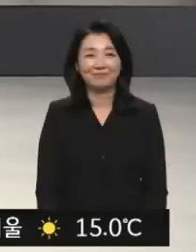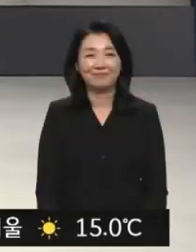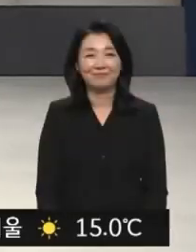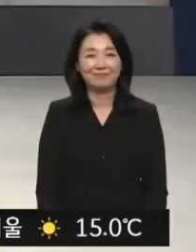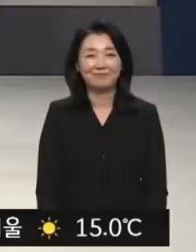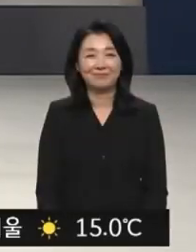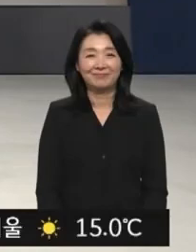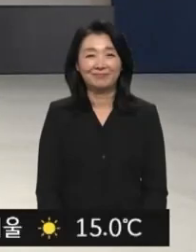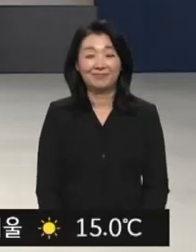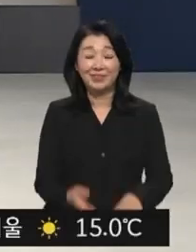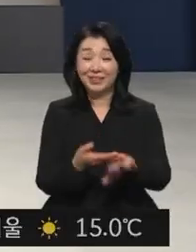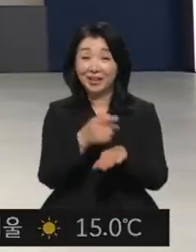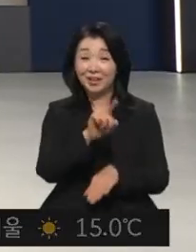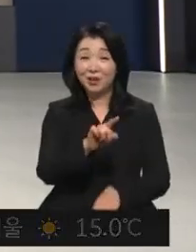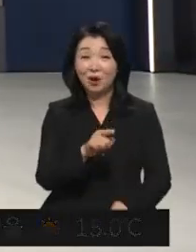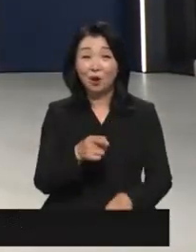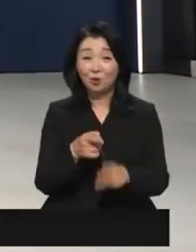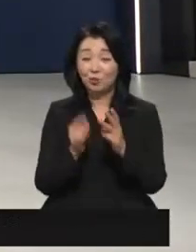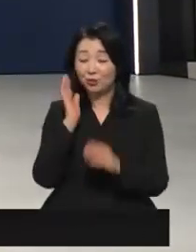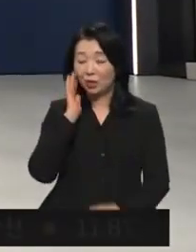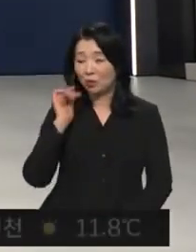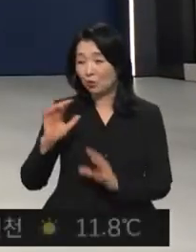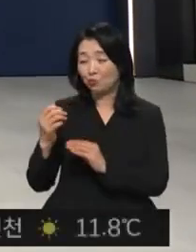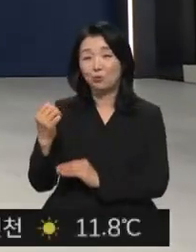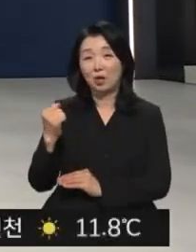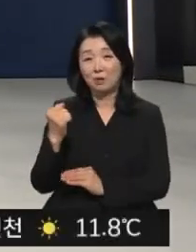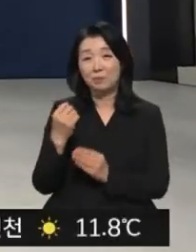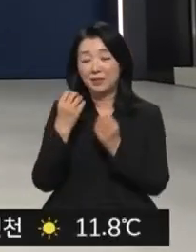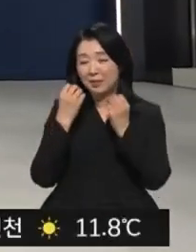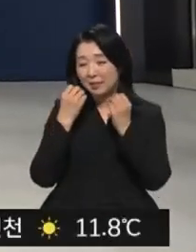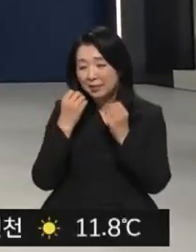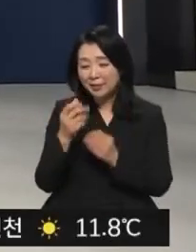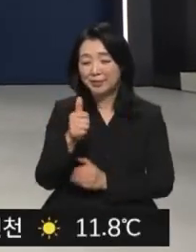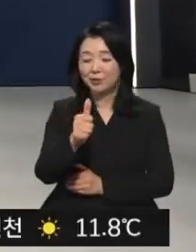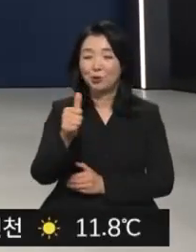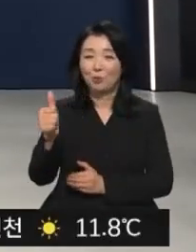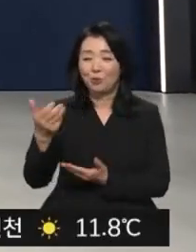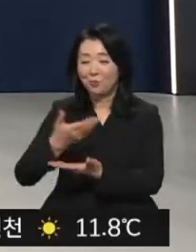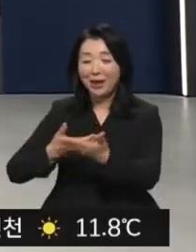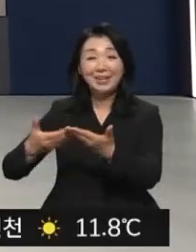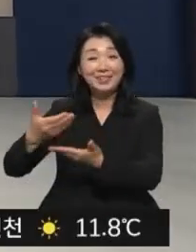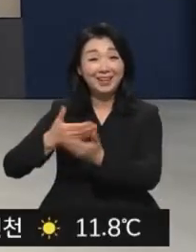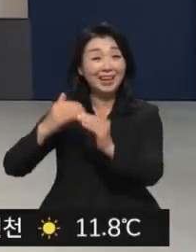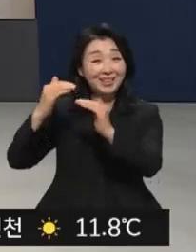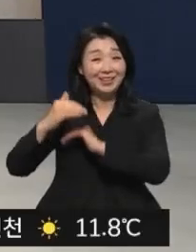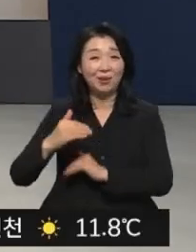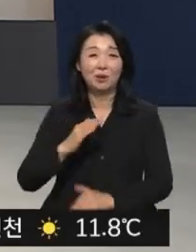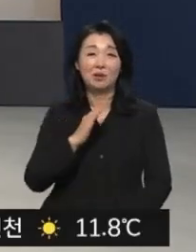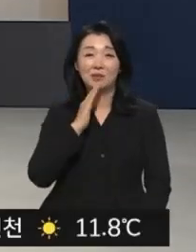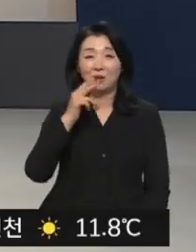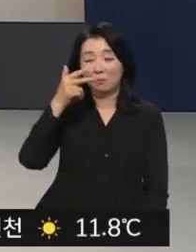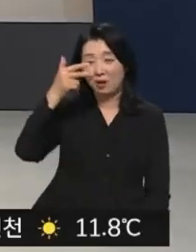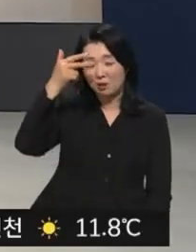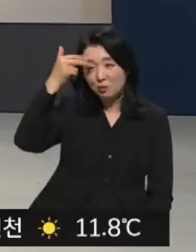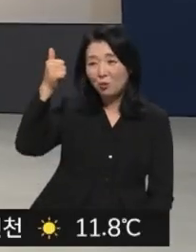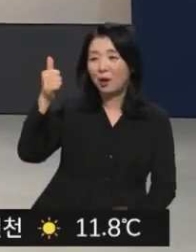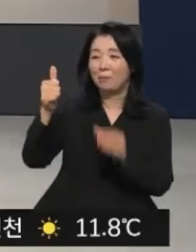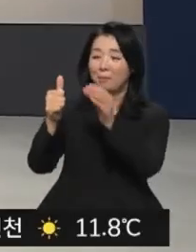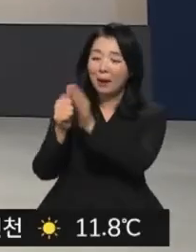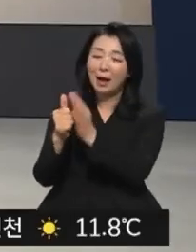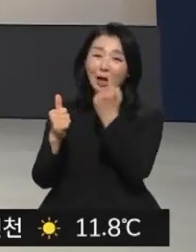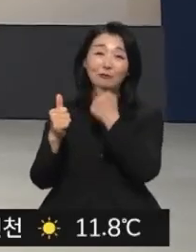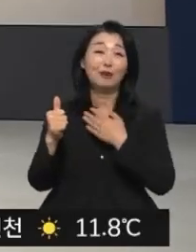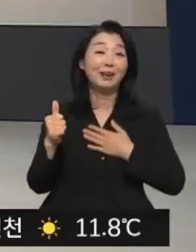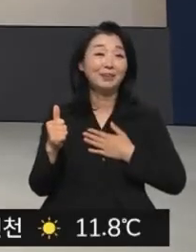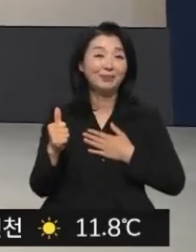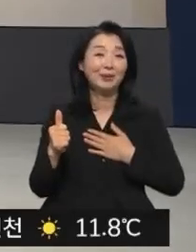네, 여기서 다른 거 바로 윤 대통령과 국민의힘 신임 지도부의 만찬 소식이었는데요. 정말 저는 조멘토가 맡아줄 줄